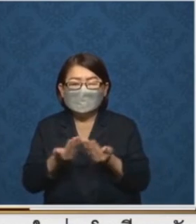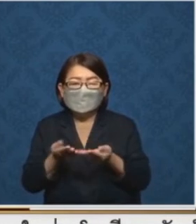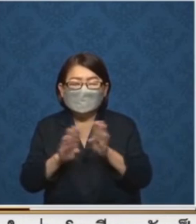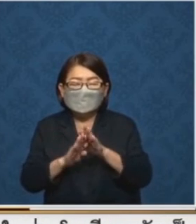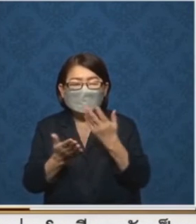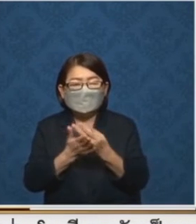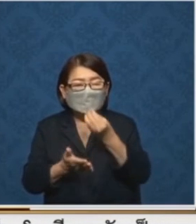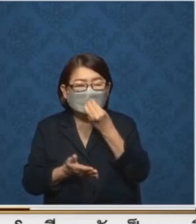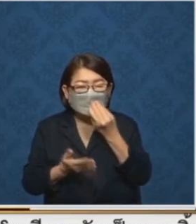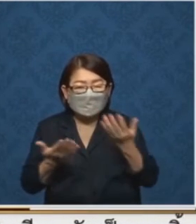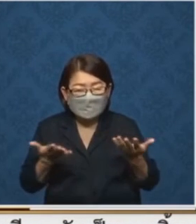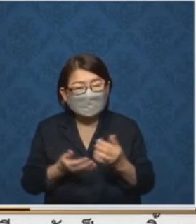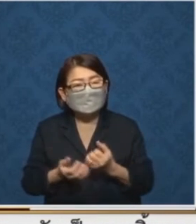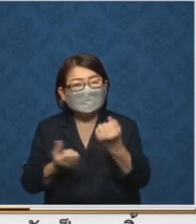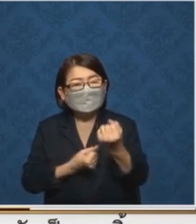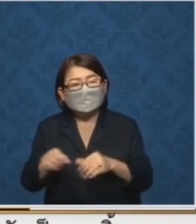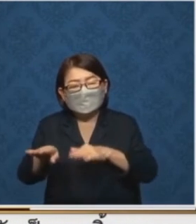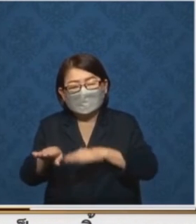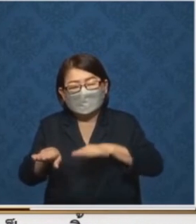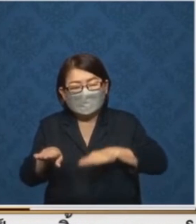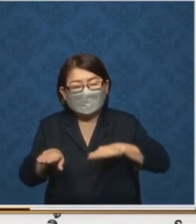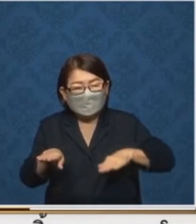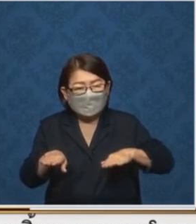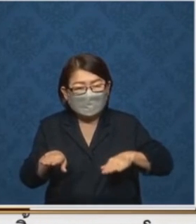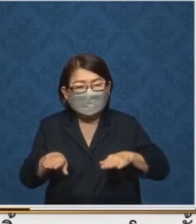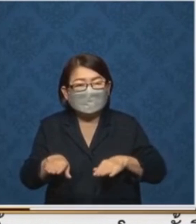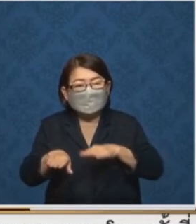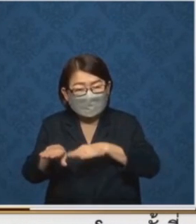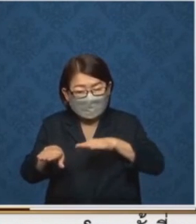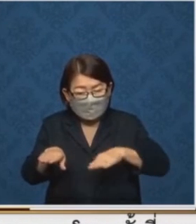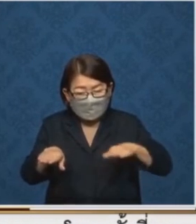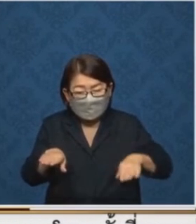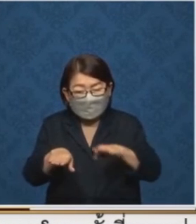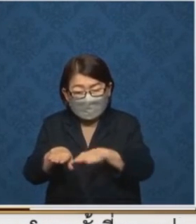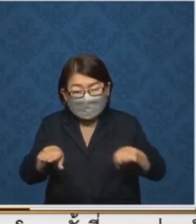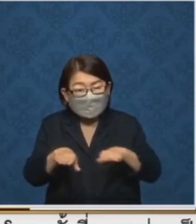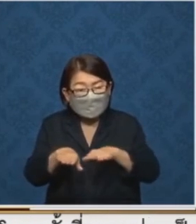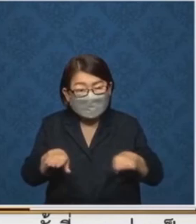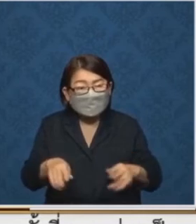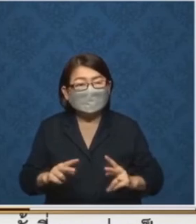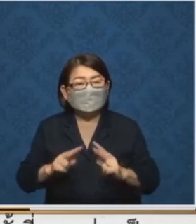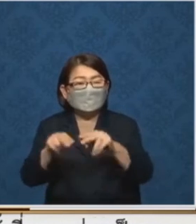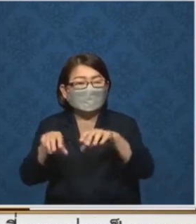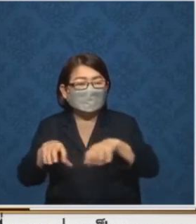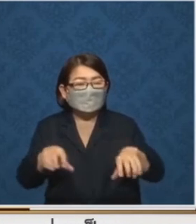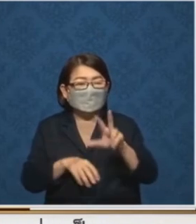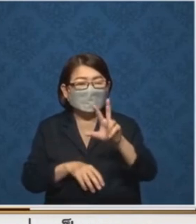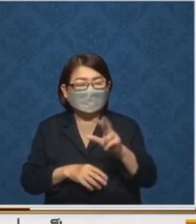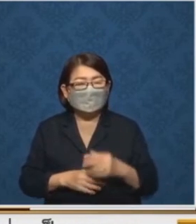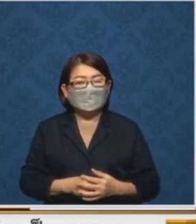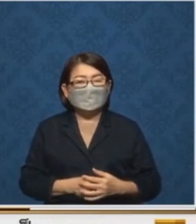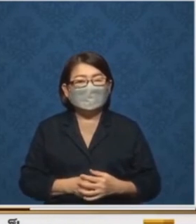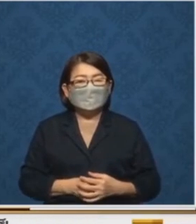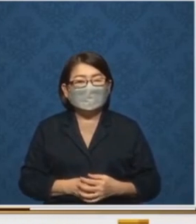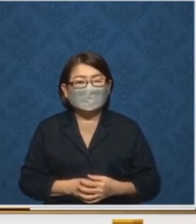ผมไมได้อวดดีนะครับตอนผมดูแลเสร Commissionerข้าว เขาเปลือกเจ้ากิโลละสิบหกบาทนี่กิโลละสี